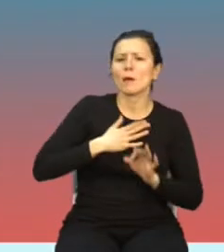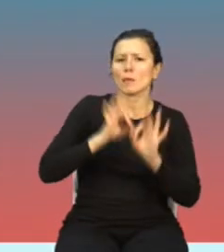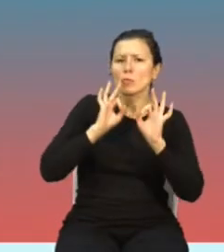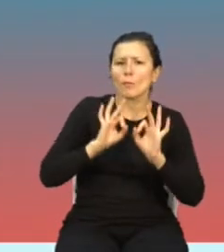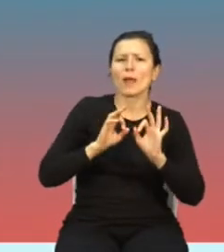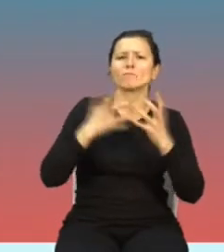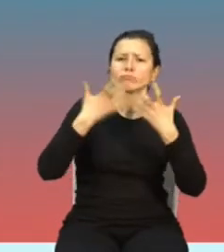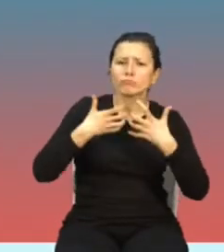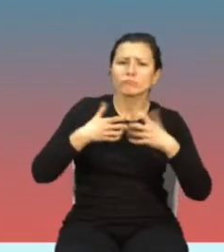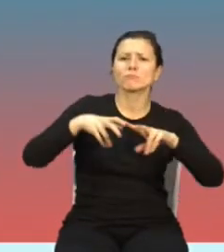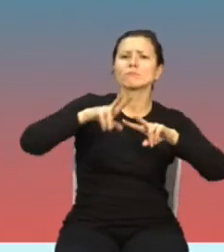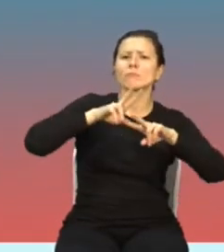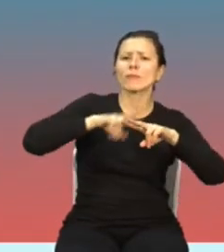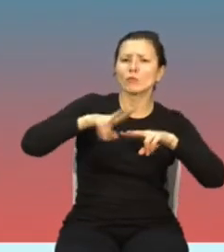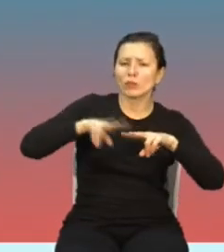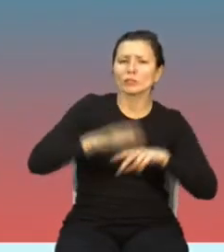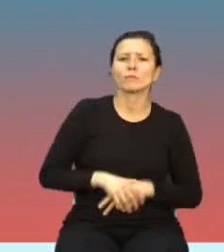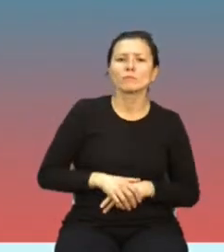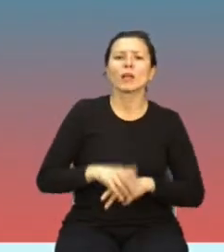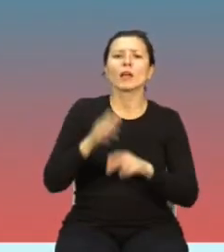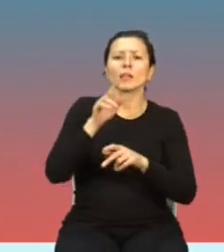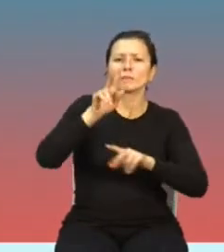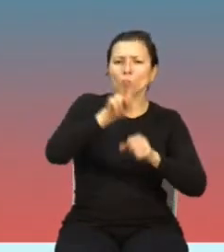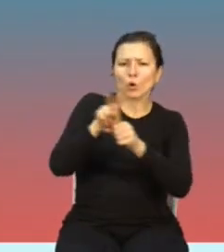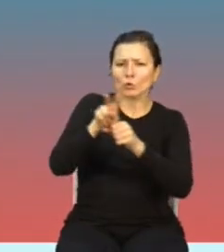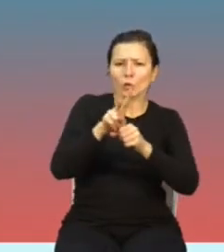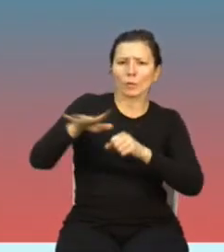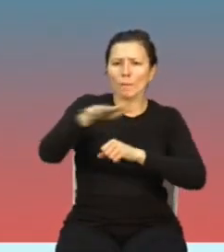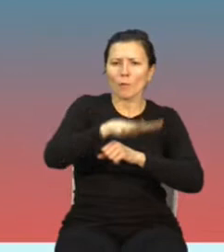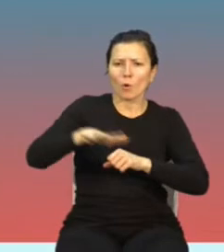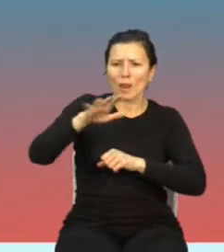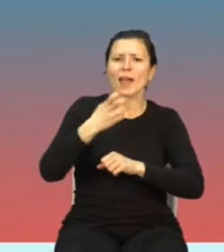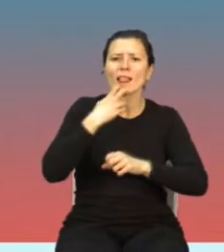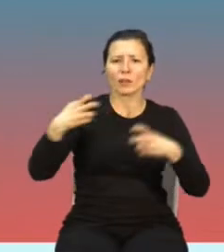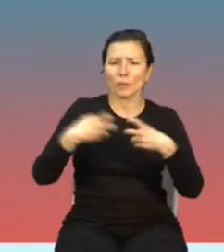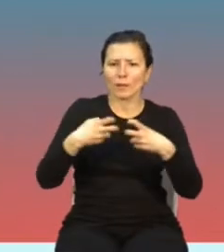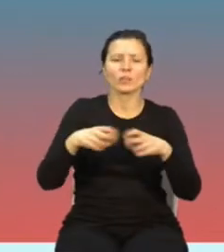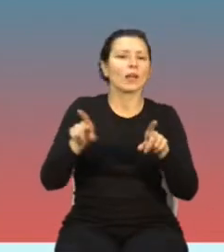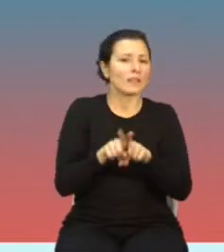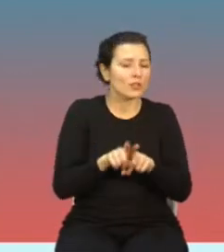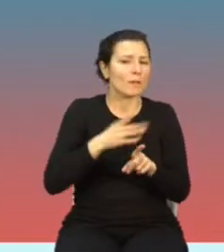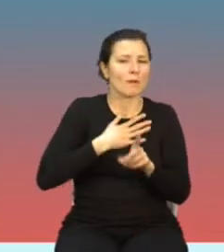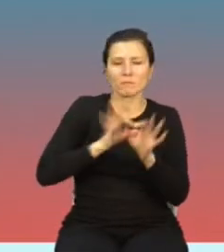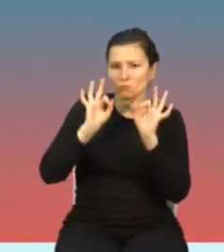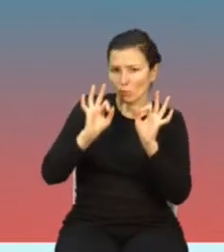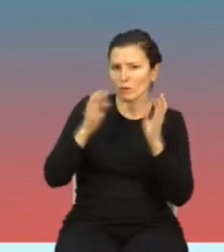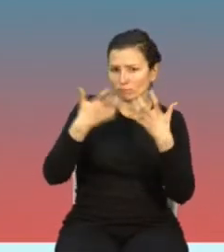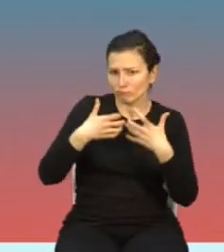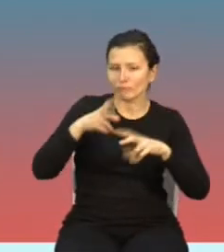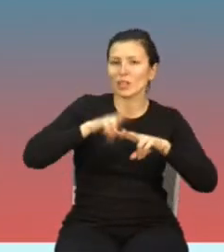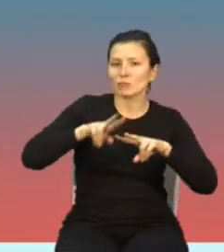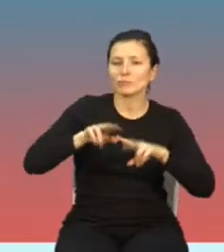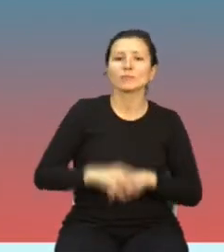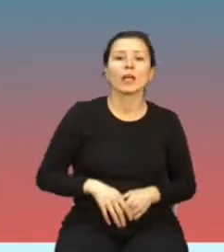mapujemy pola elektromagnetyczne i mamy do tego odpowiednie wyposażenie. Zaś jeżeli chodzi o Norweski Urząd do